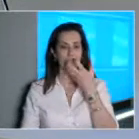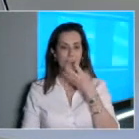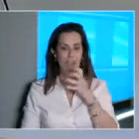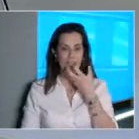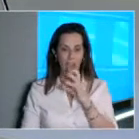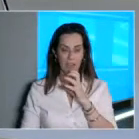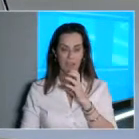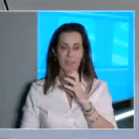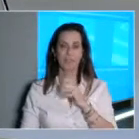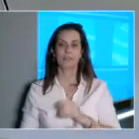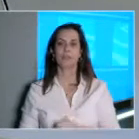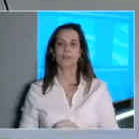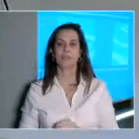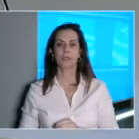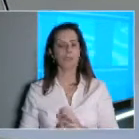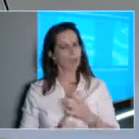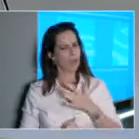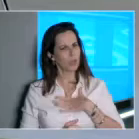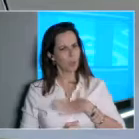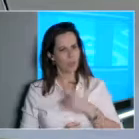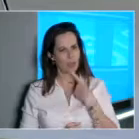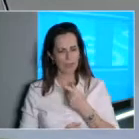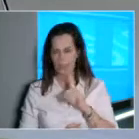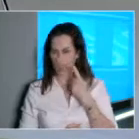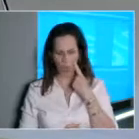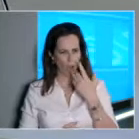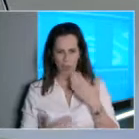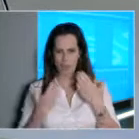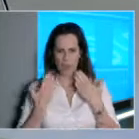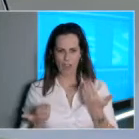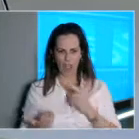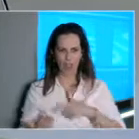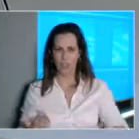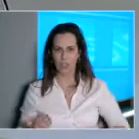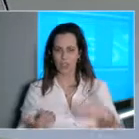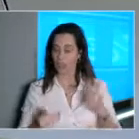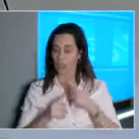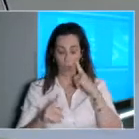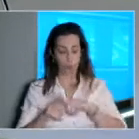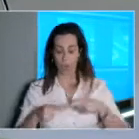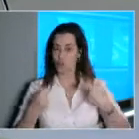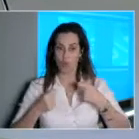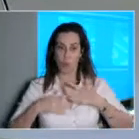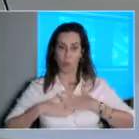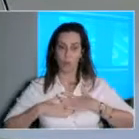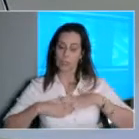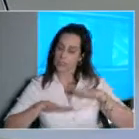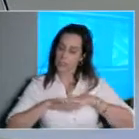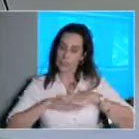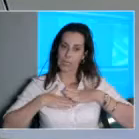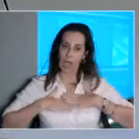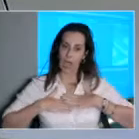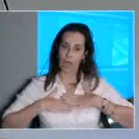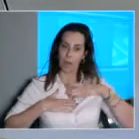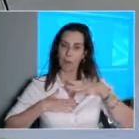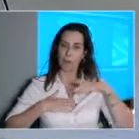טבריה, תרשה לי רק לומר לך, זה לא נראה כמו ישיבת מועצה, זה נראה לי כמו ישיבה בשוק, ואני מבקש מחילה מכל אנשי הבסטות